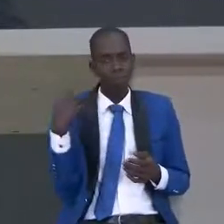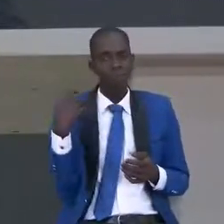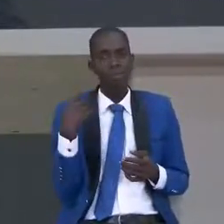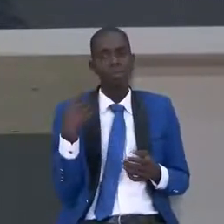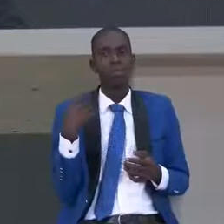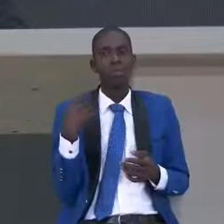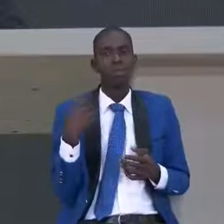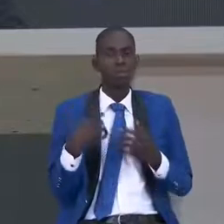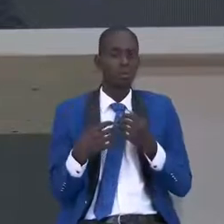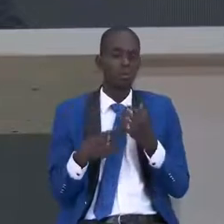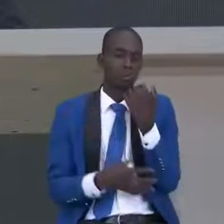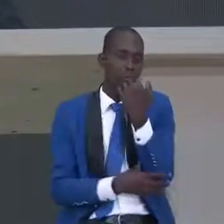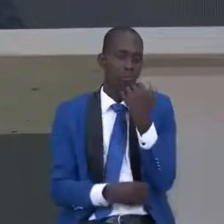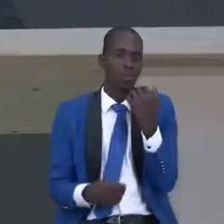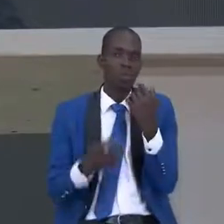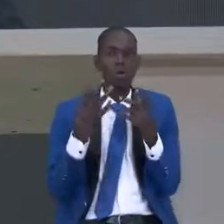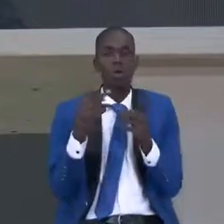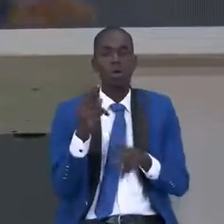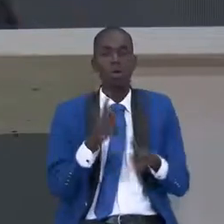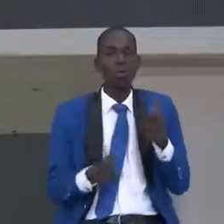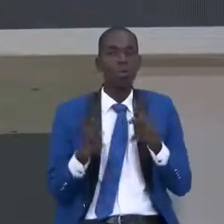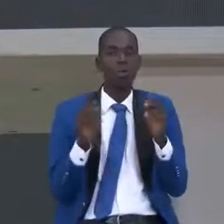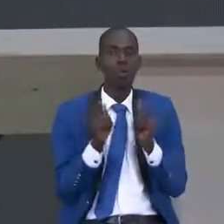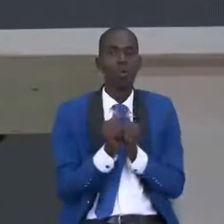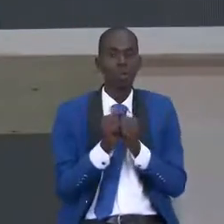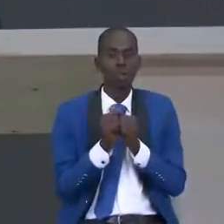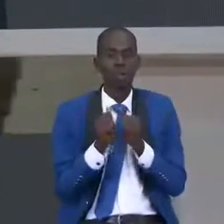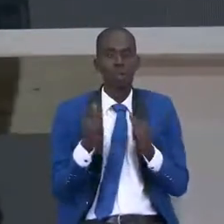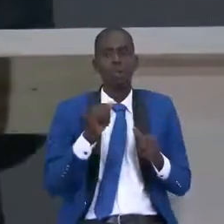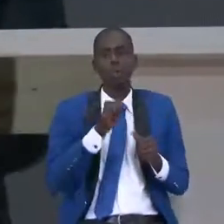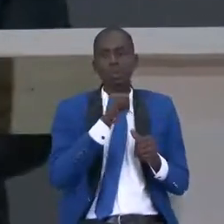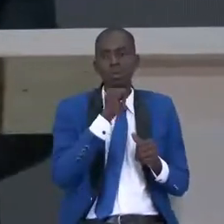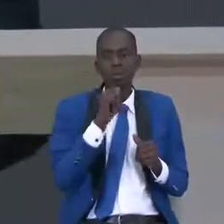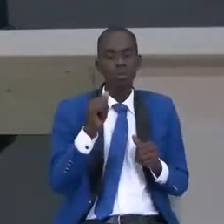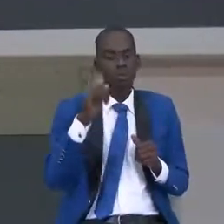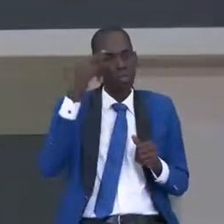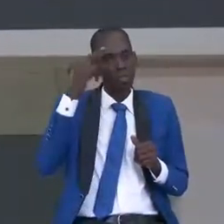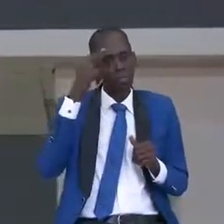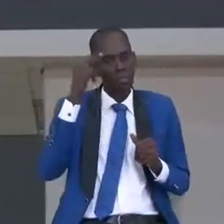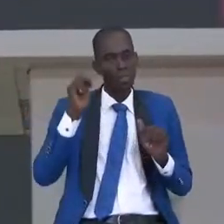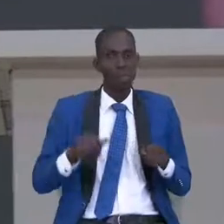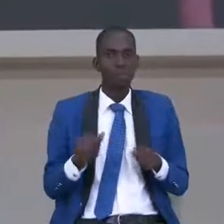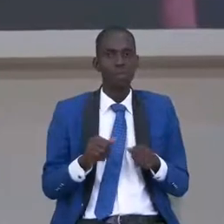L'indigence, la pauvreté flétrissante des gens ayant une incrédulité déraisonnable. Trois éléments à voir.